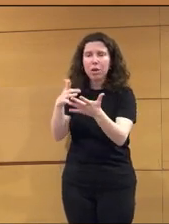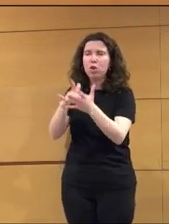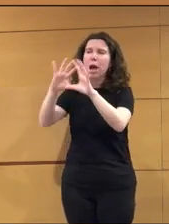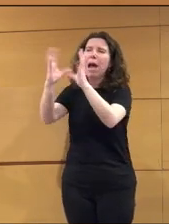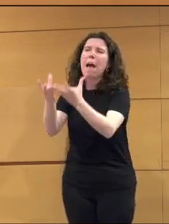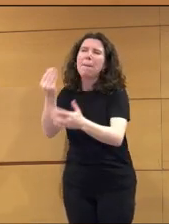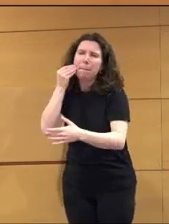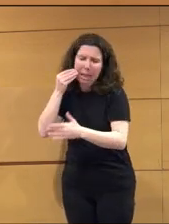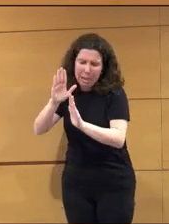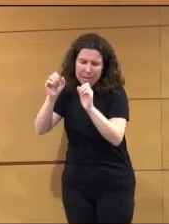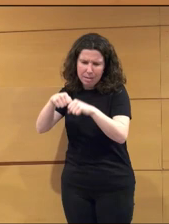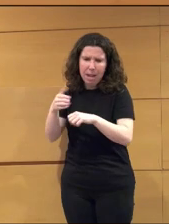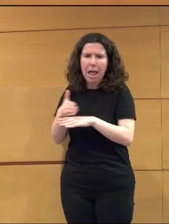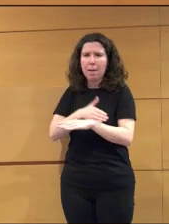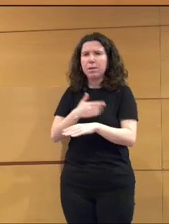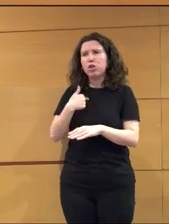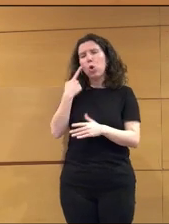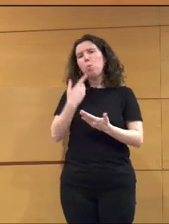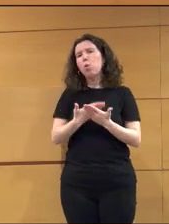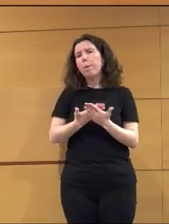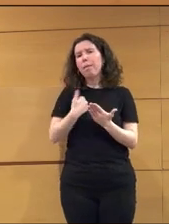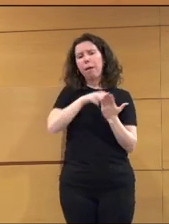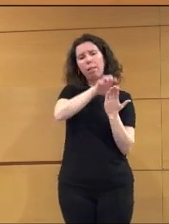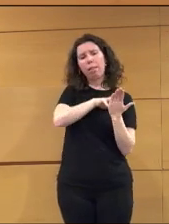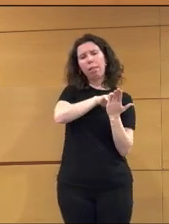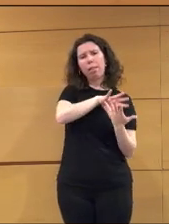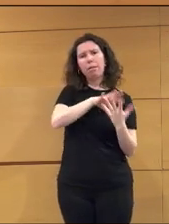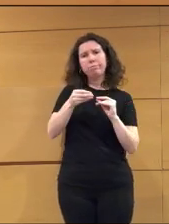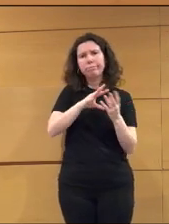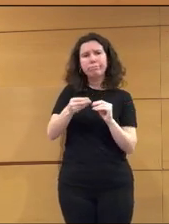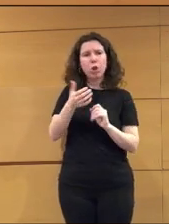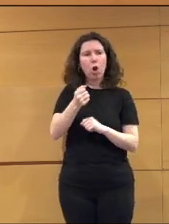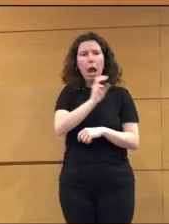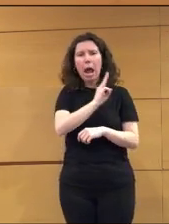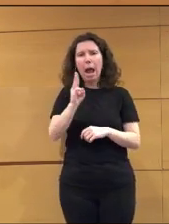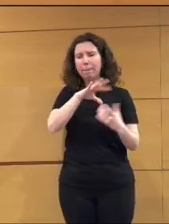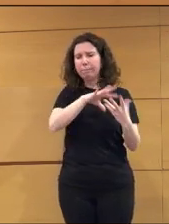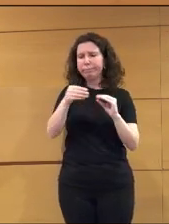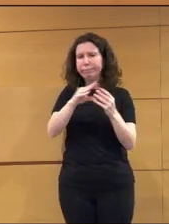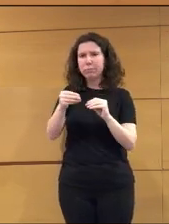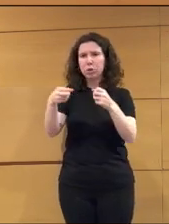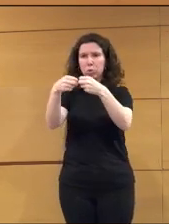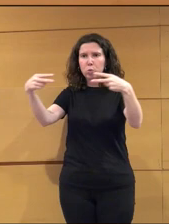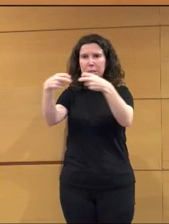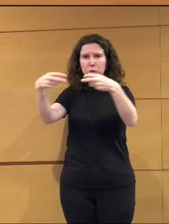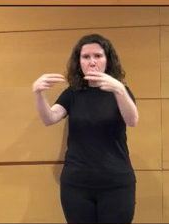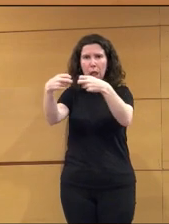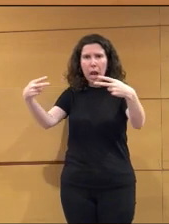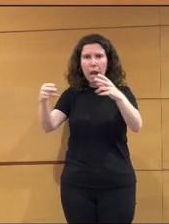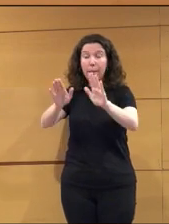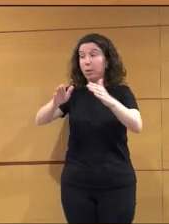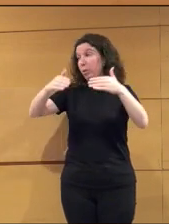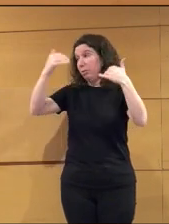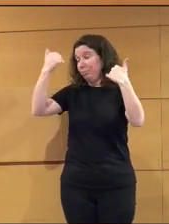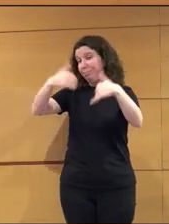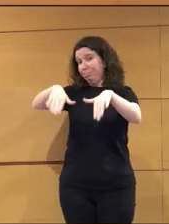metavers, perquè jo he provat speech texter, he provat un munt d'aplicacions en les que et van subtitulant, però deixa molt i dista